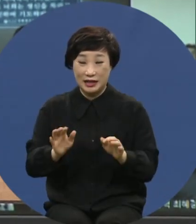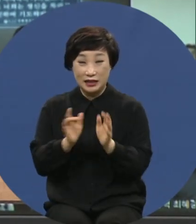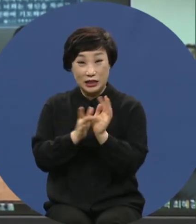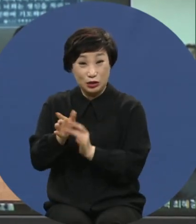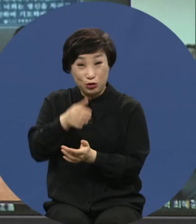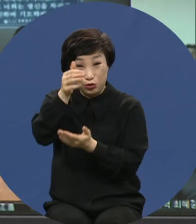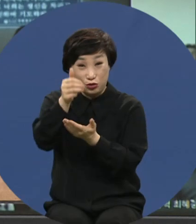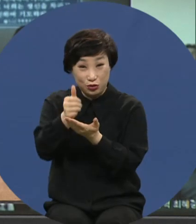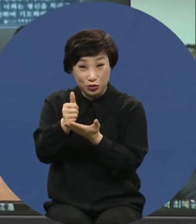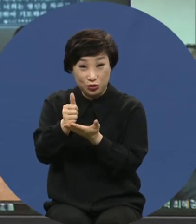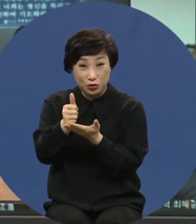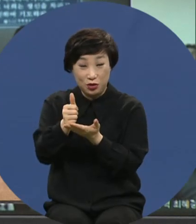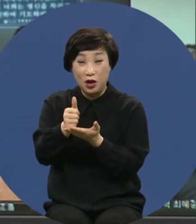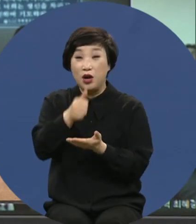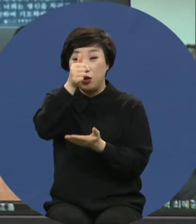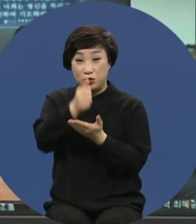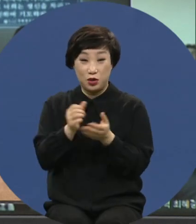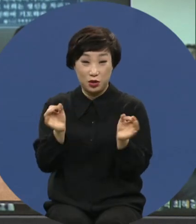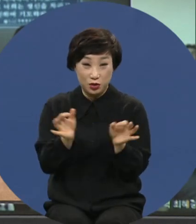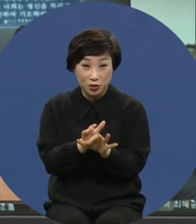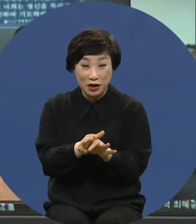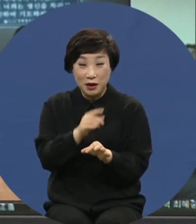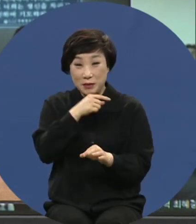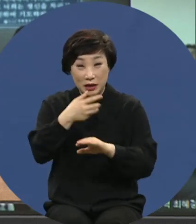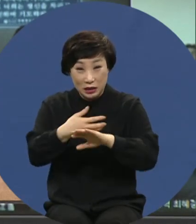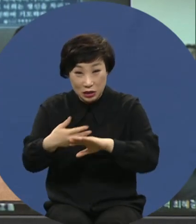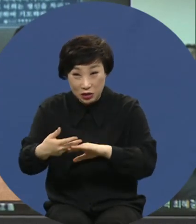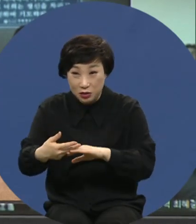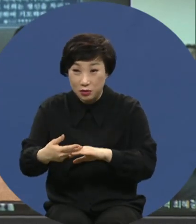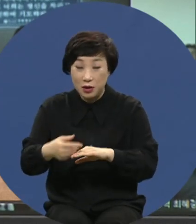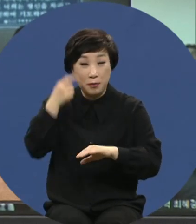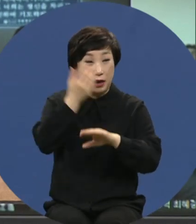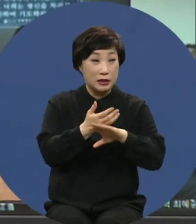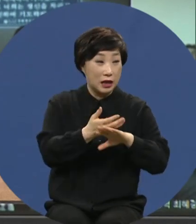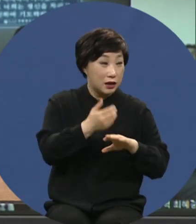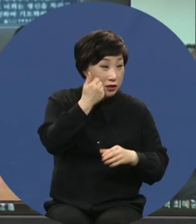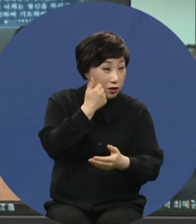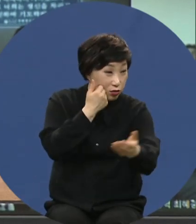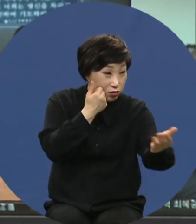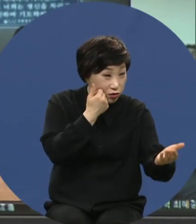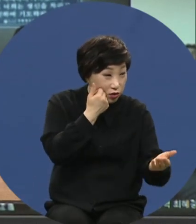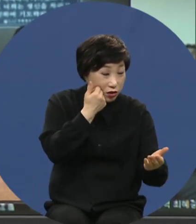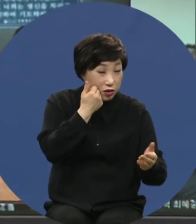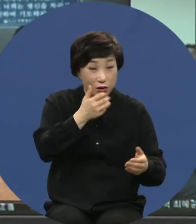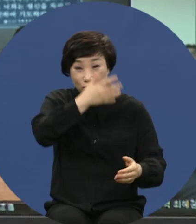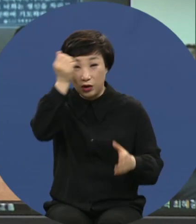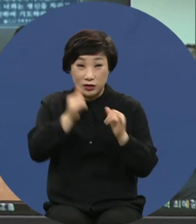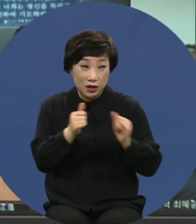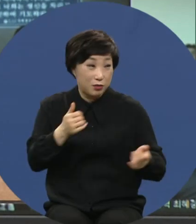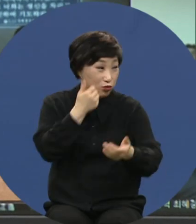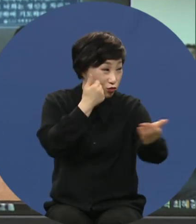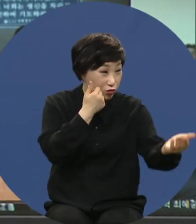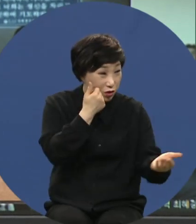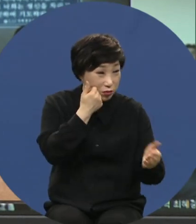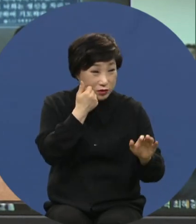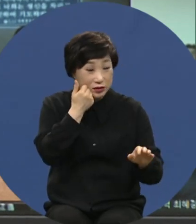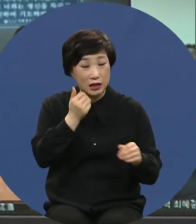예수 그리스도의 속죄의 피 흘리심을 반대하는 자는, 무관심하는 자는